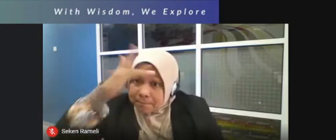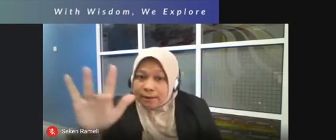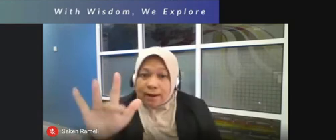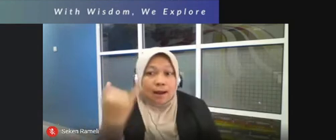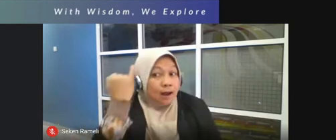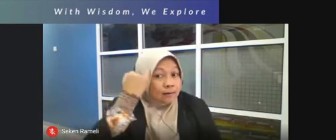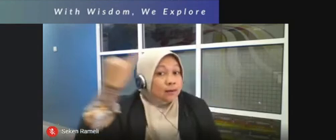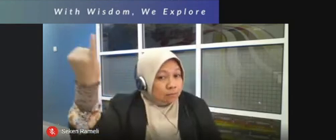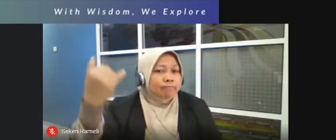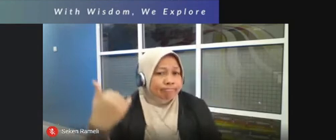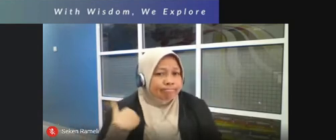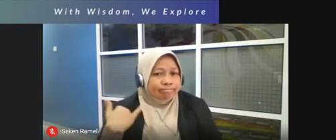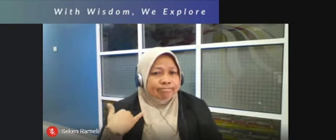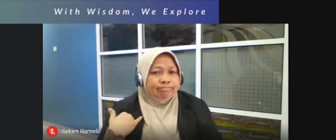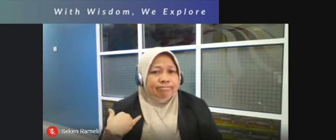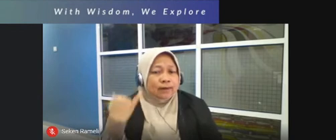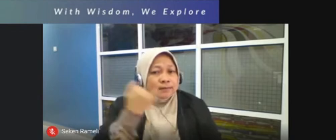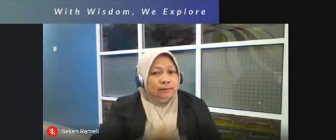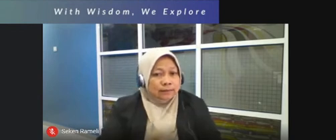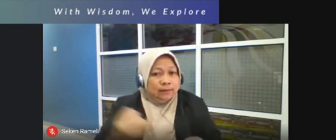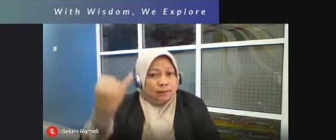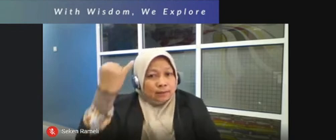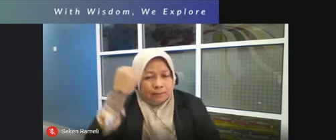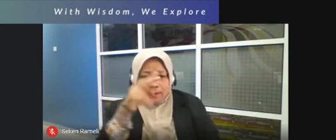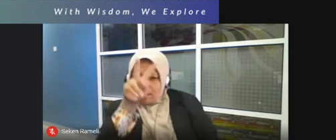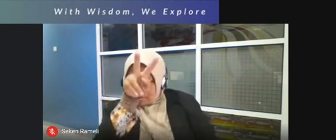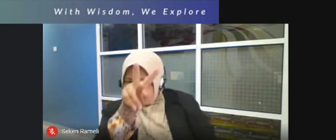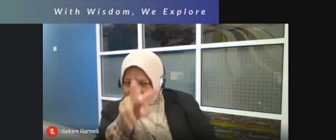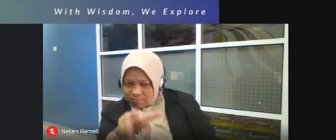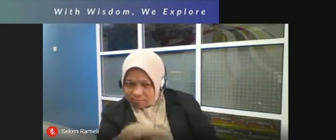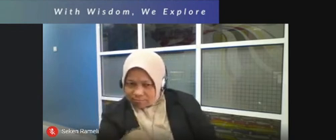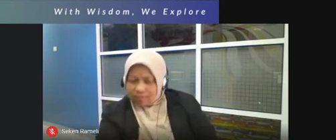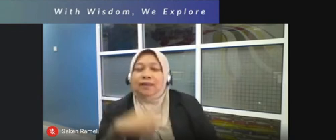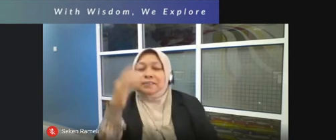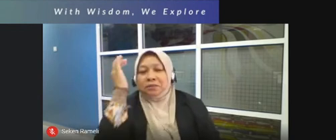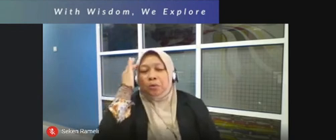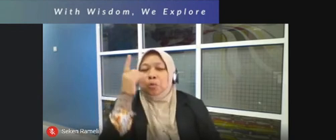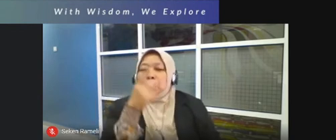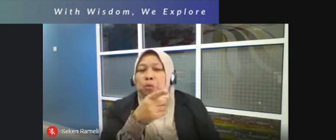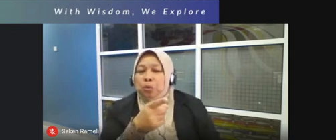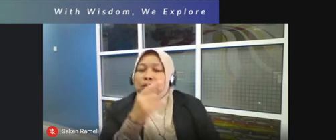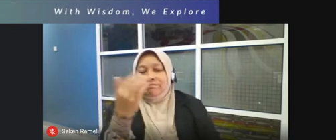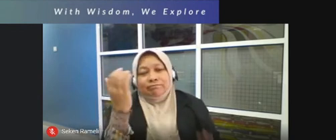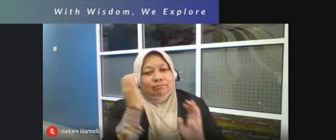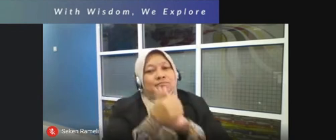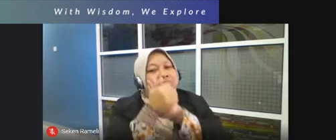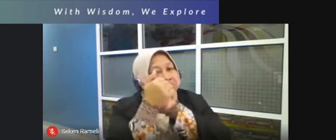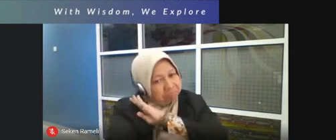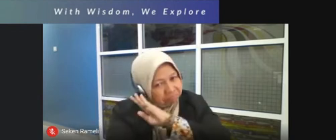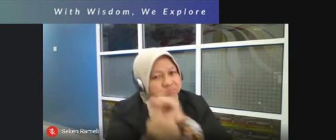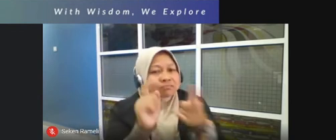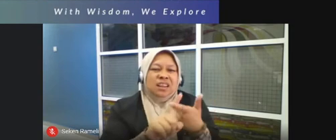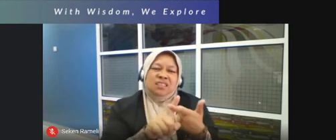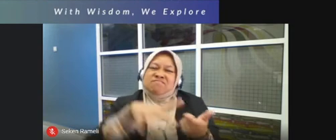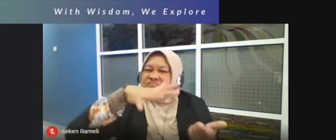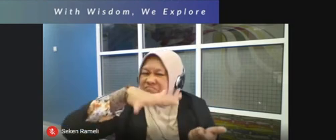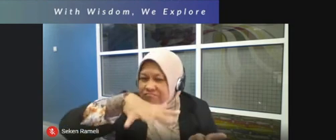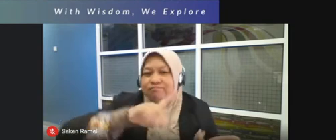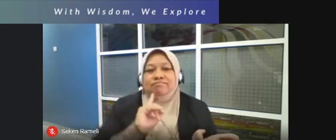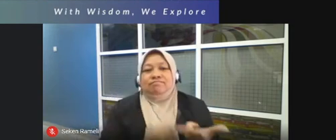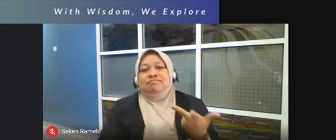ilmu tentang pandai baca bahasa tubuh badan, kita tahu dah orang tu seorang yang dominan, orang tu seorang